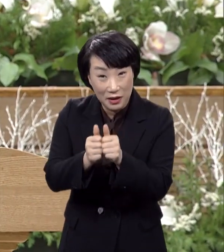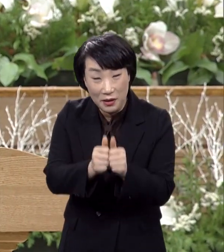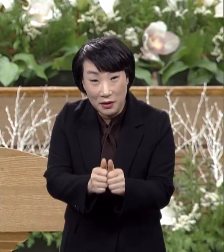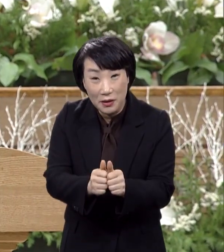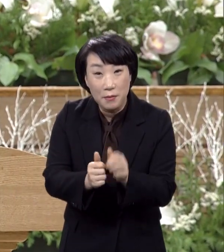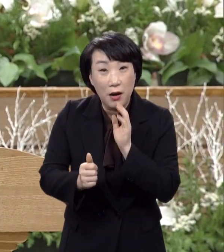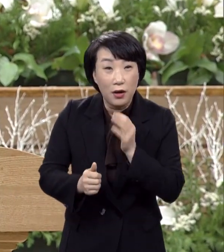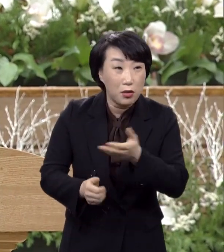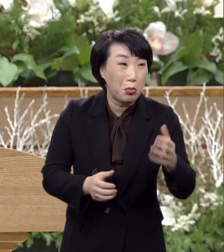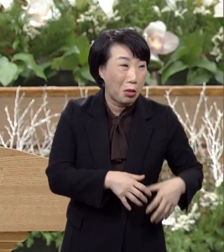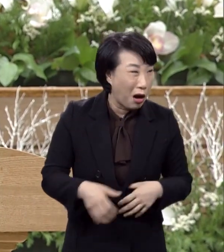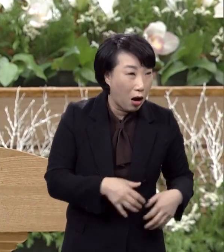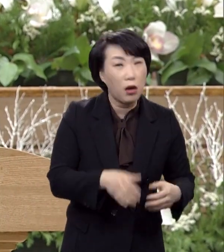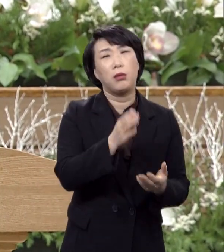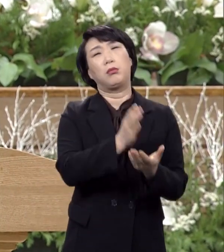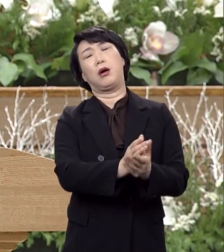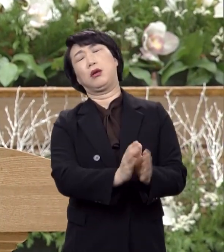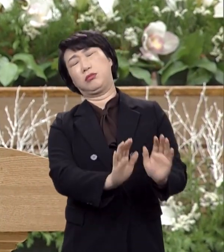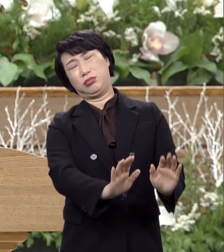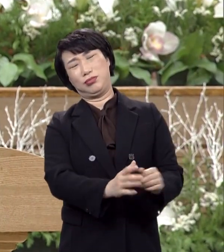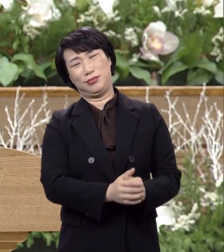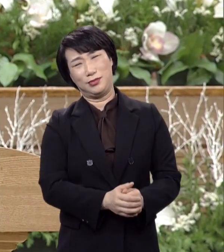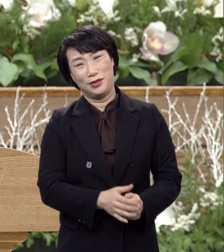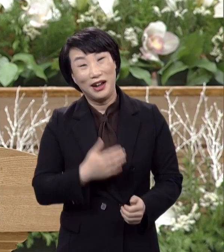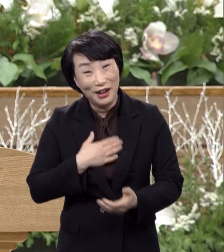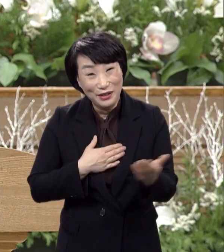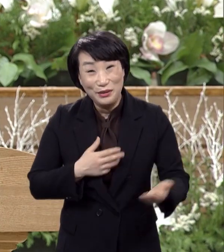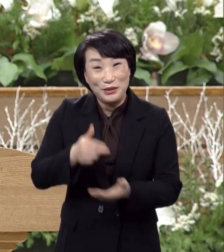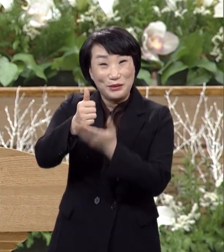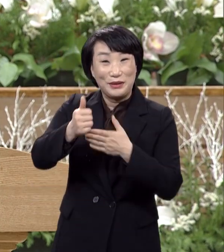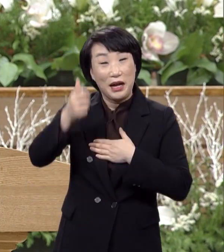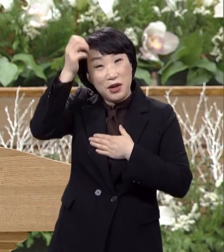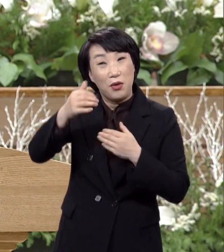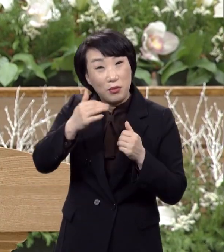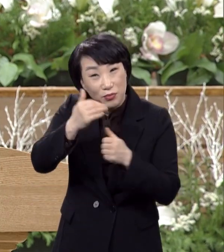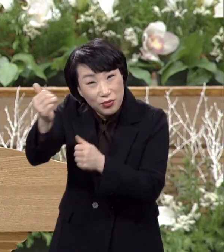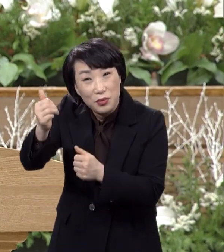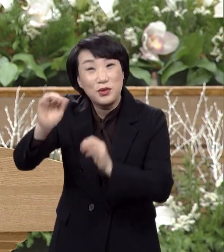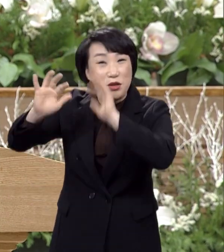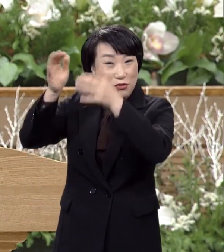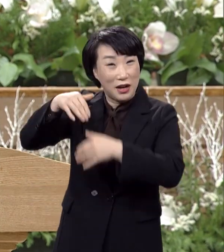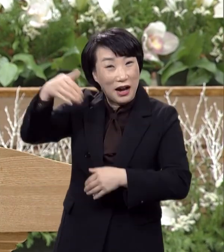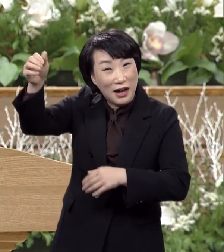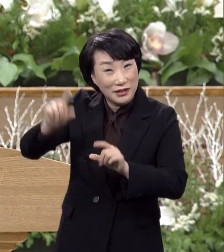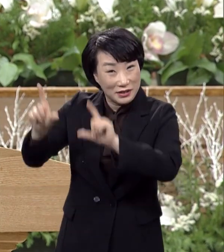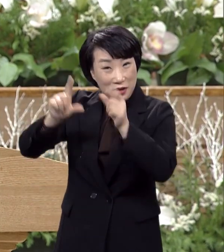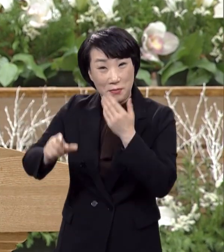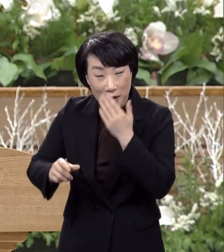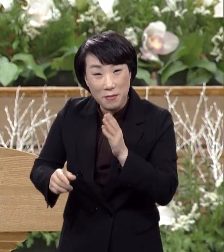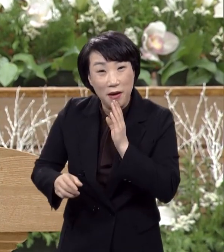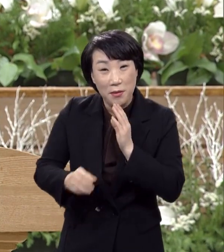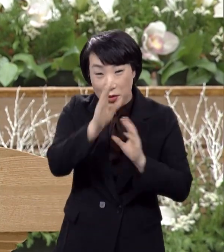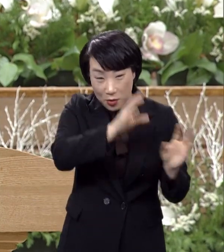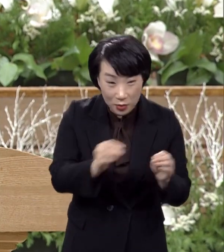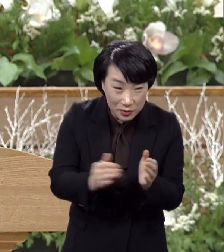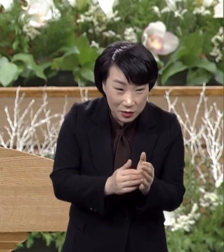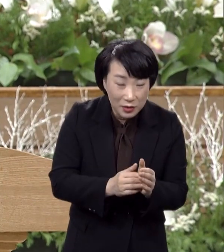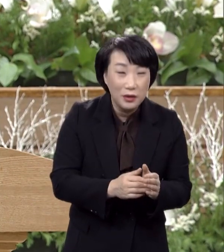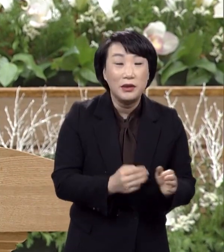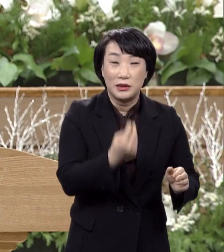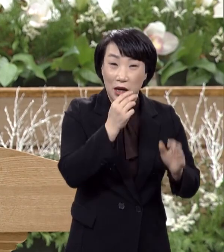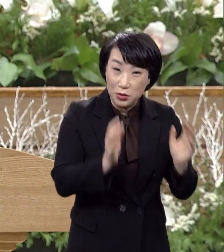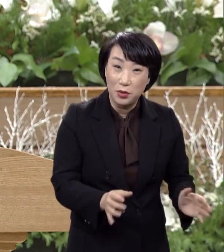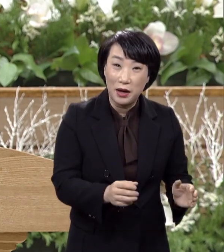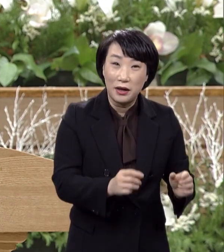우리는 주저하지 말라 이 말이에요. 그 주님이 내 영혼 데려가면 천국에서 살 것이요, 고쳐주면 땅에서 살